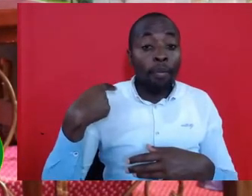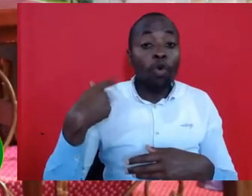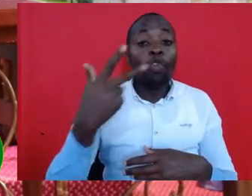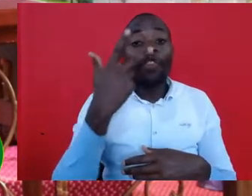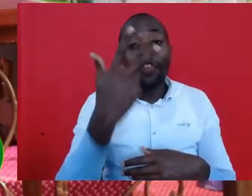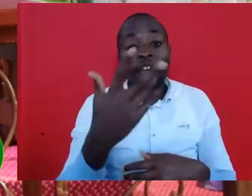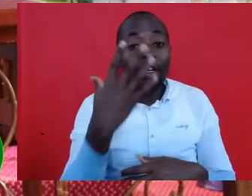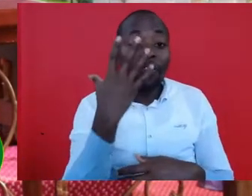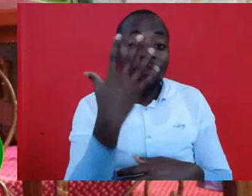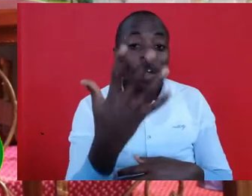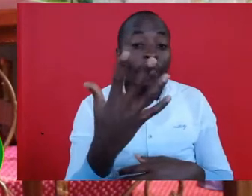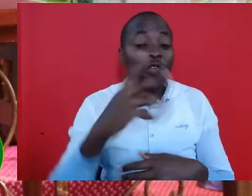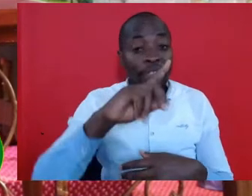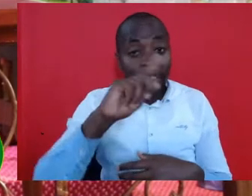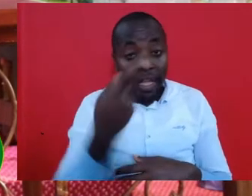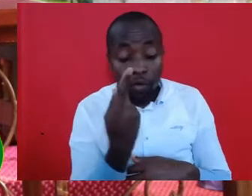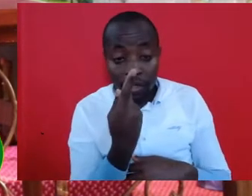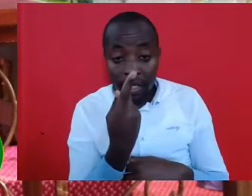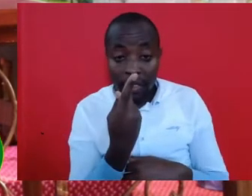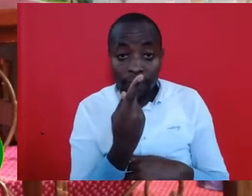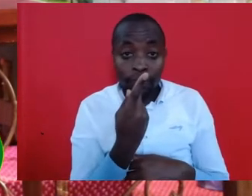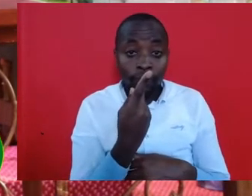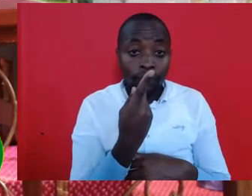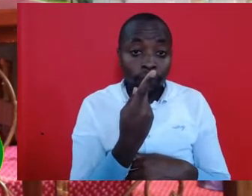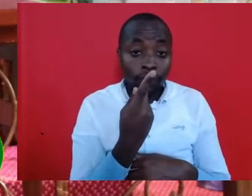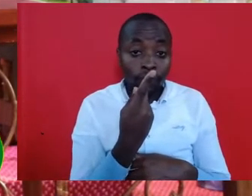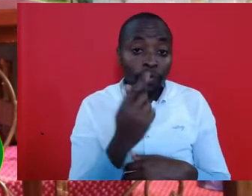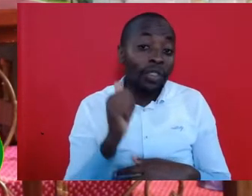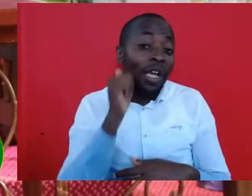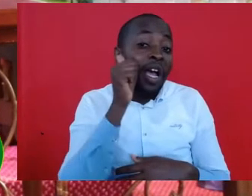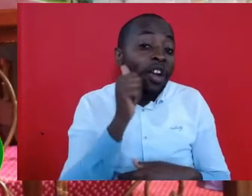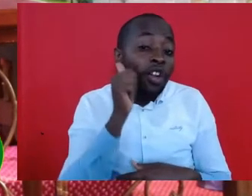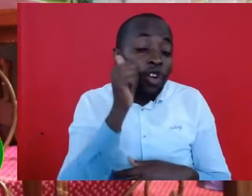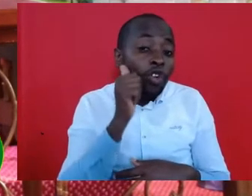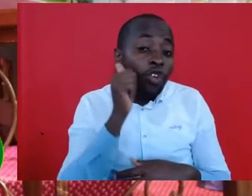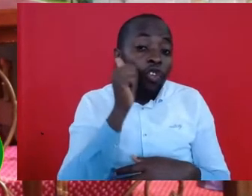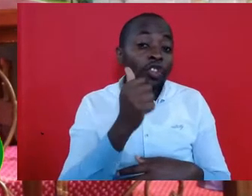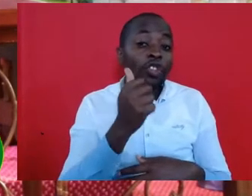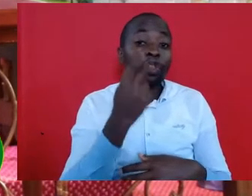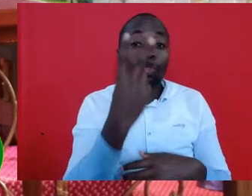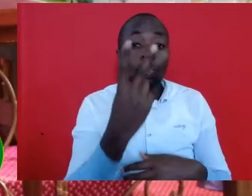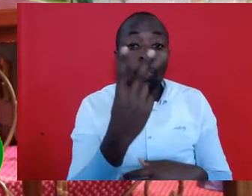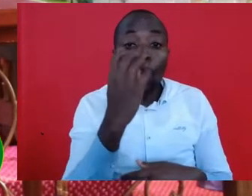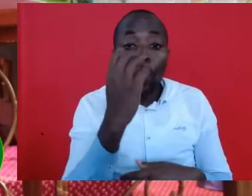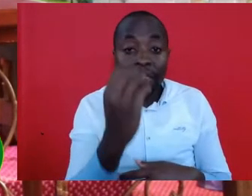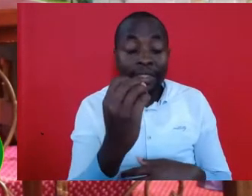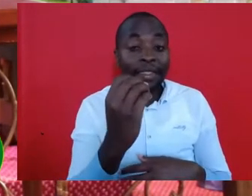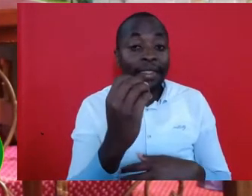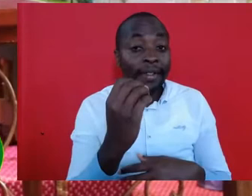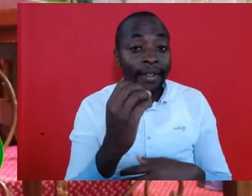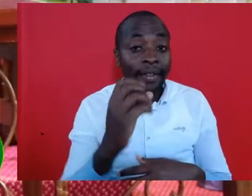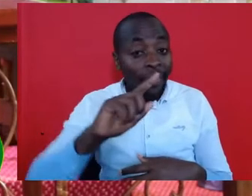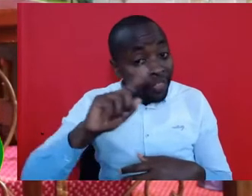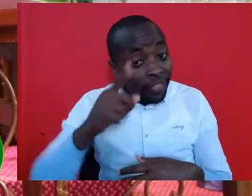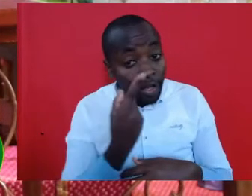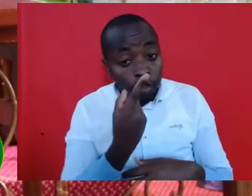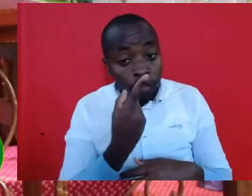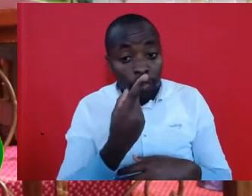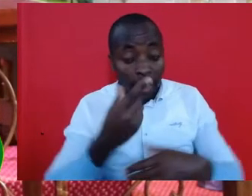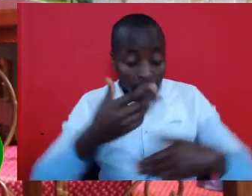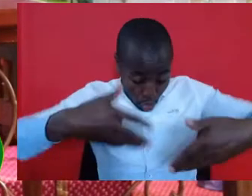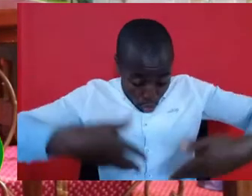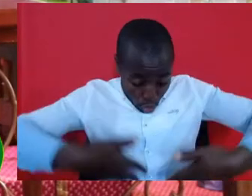1035, 35,000, watu wazima 1020, 20,000,